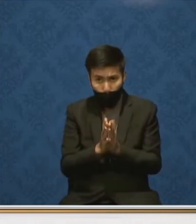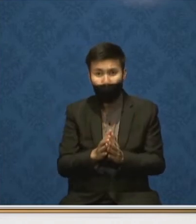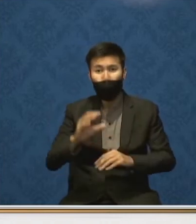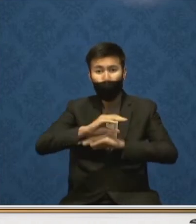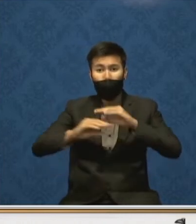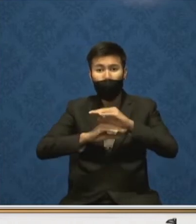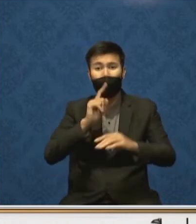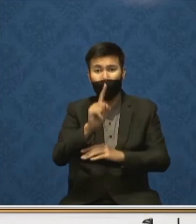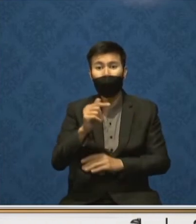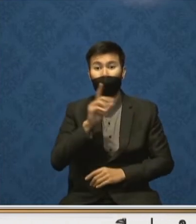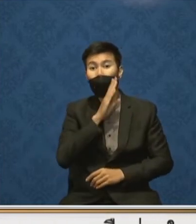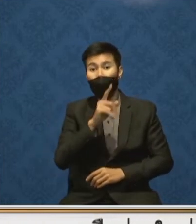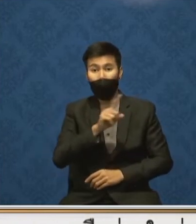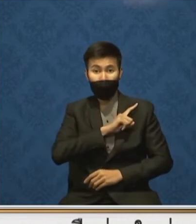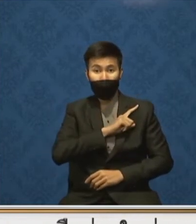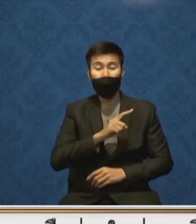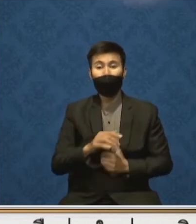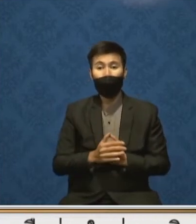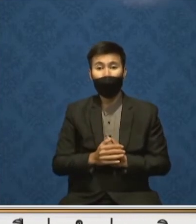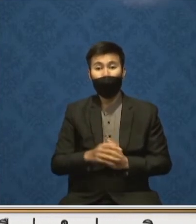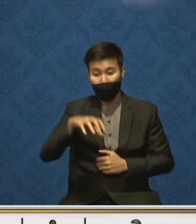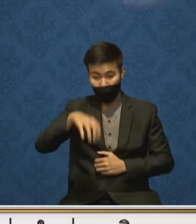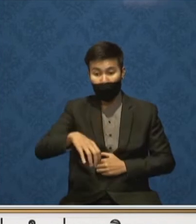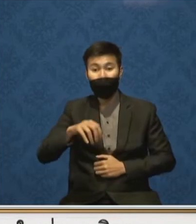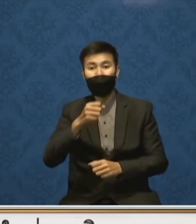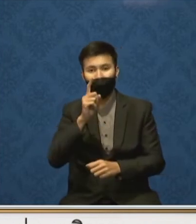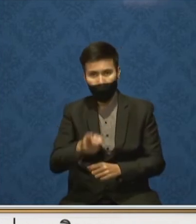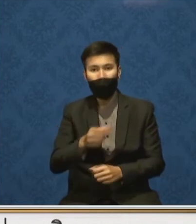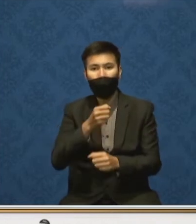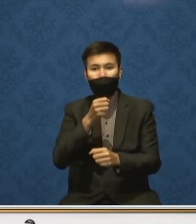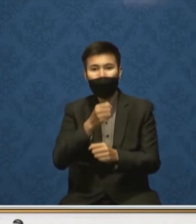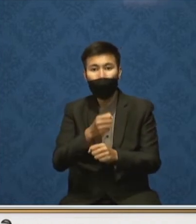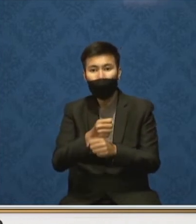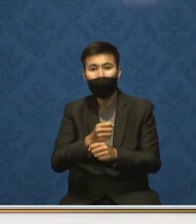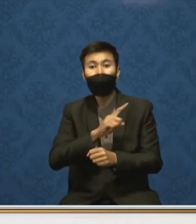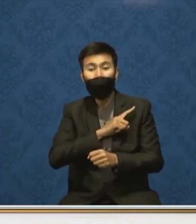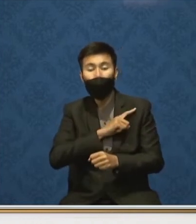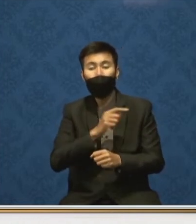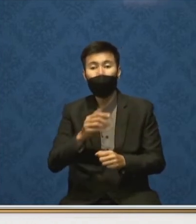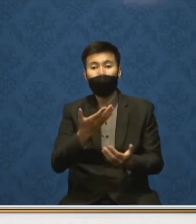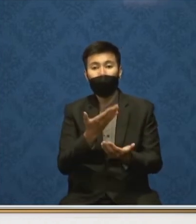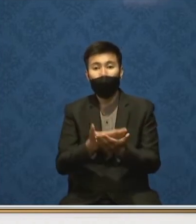านทจะตองรผดชอบ ให้หน่วยนั้นทรหนทเบิจายแทนก็ทาจะ นักทที่ทำได้เช่นเดีวกันนะคะ